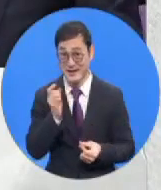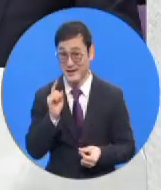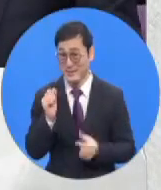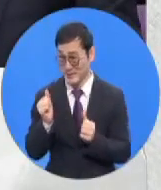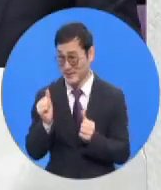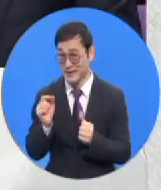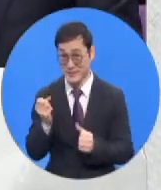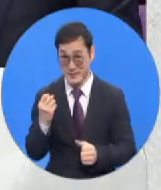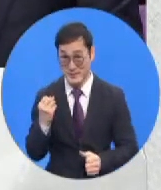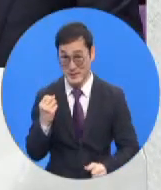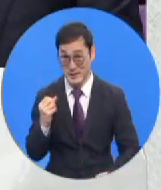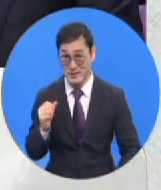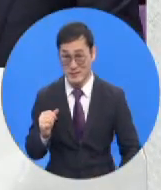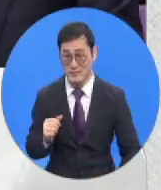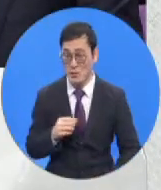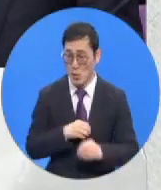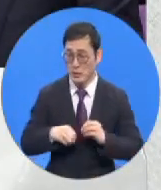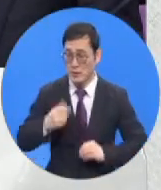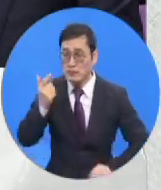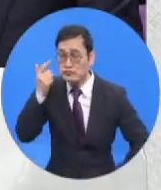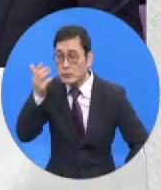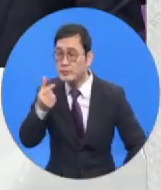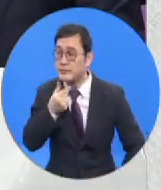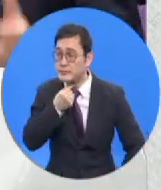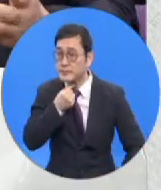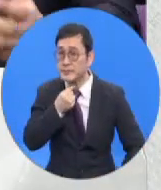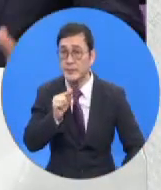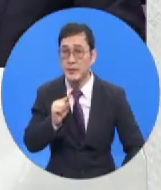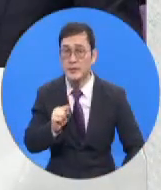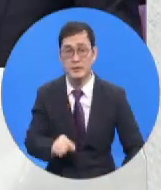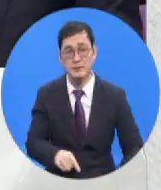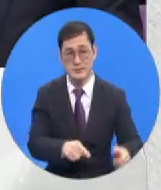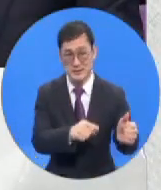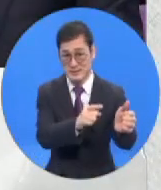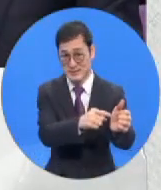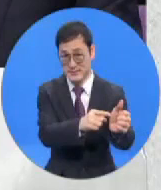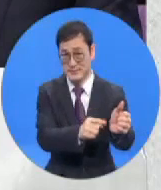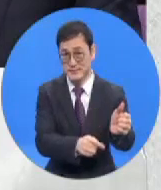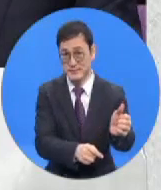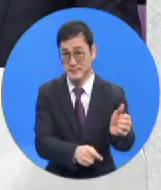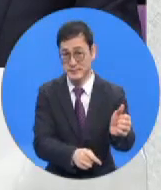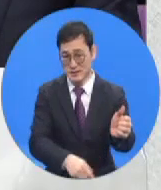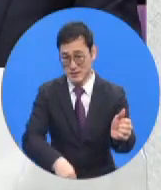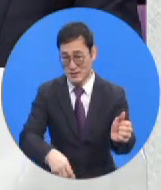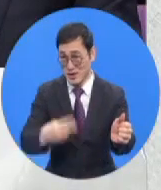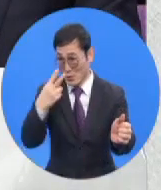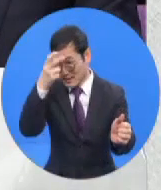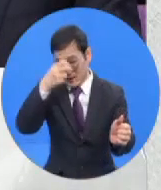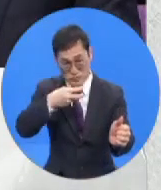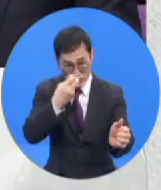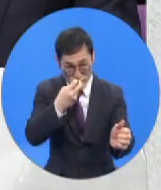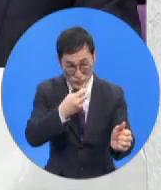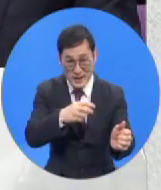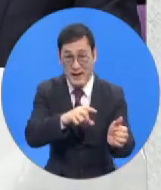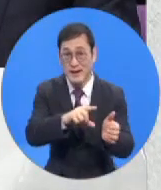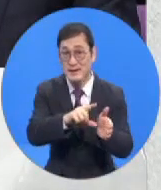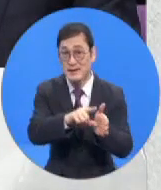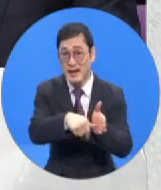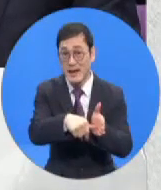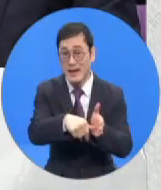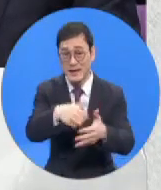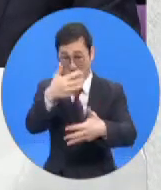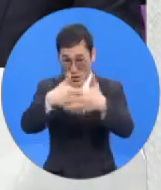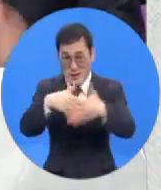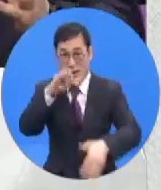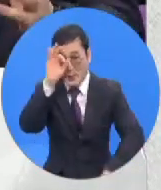분들에게 말씀을 여쭙고 싶어요. 그러면 김학의 전 차관의 수사가 이루어질 때 누구나 다